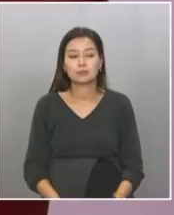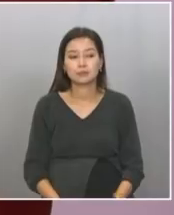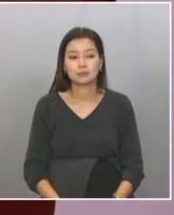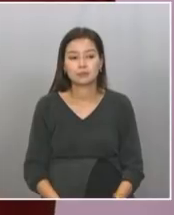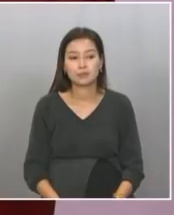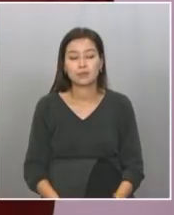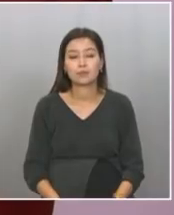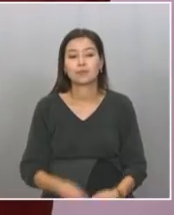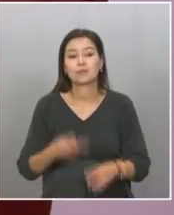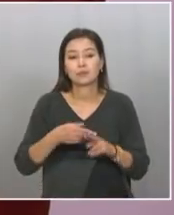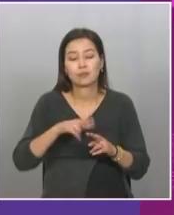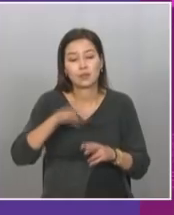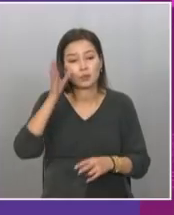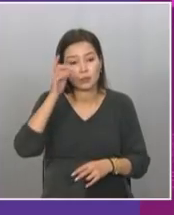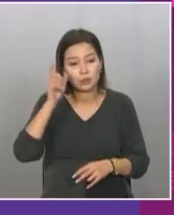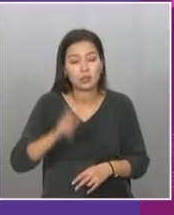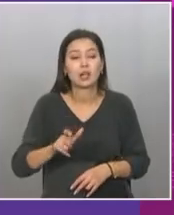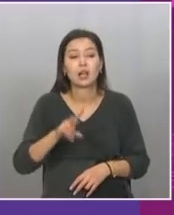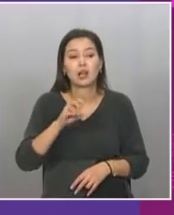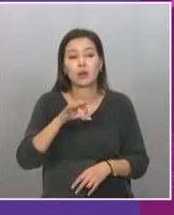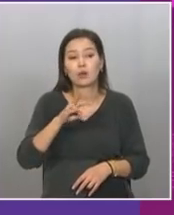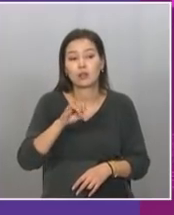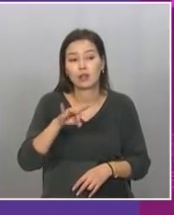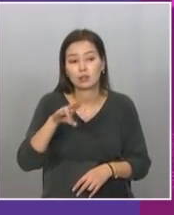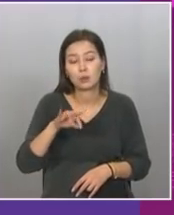Бұл ғалым Леонардо Пизанский екен.